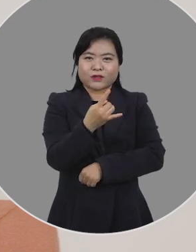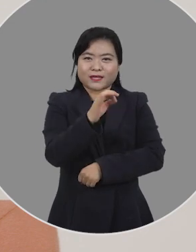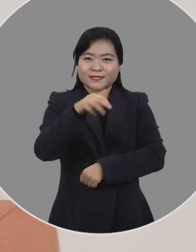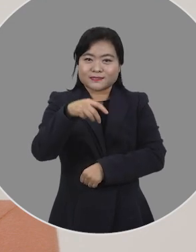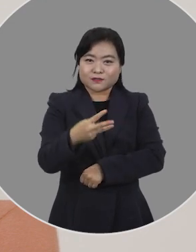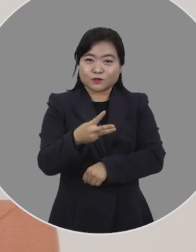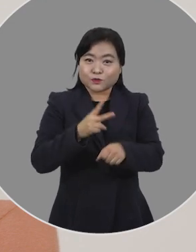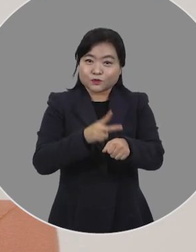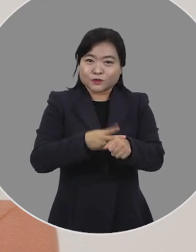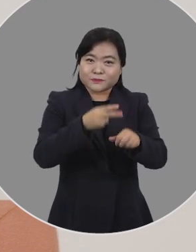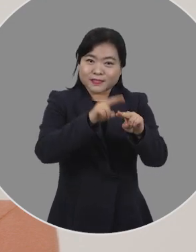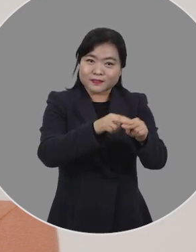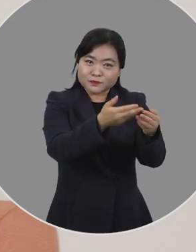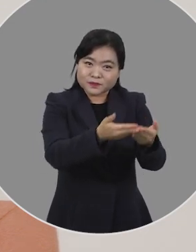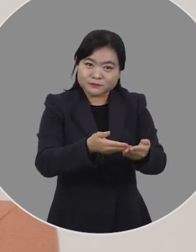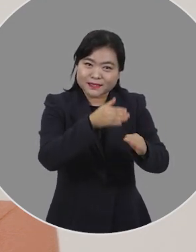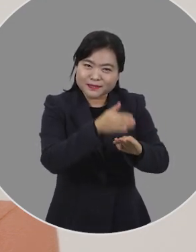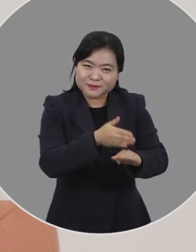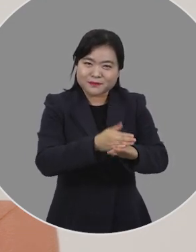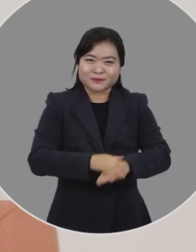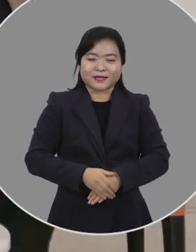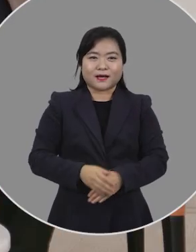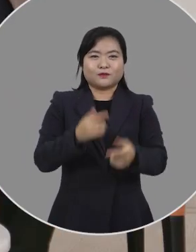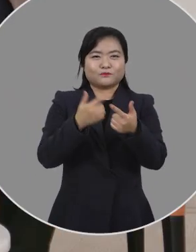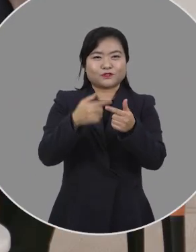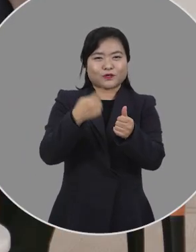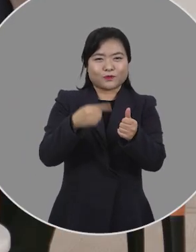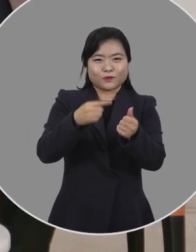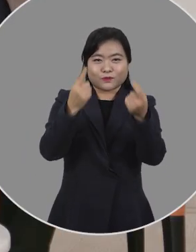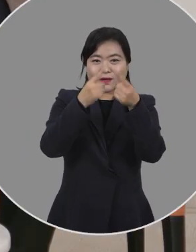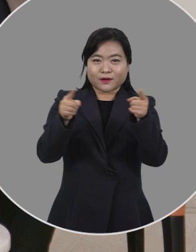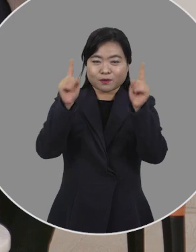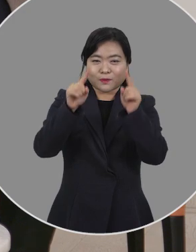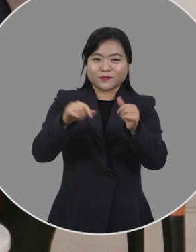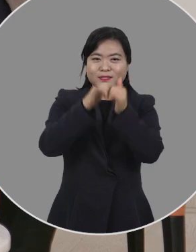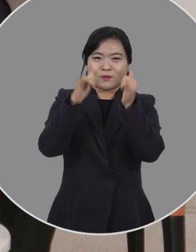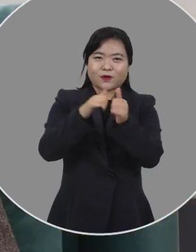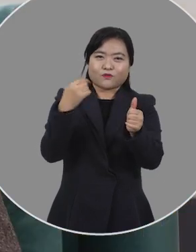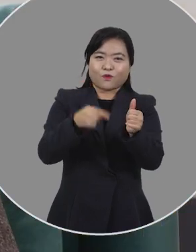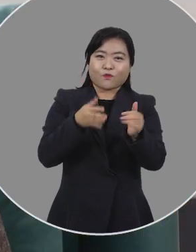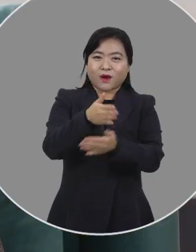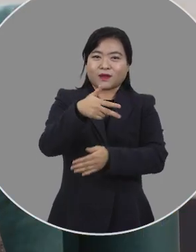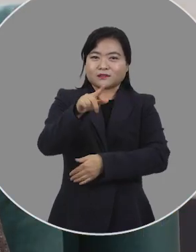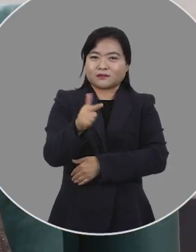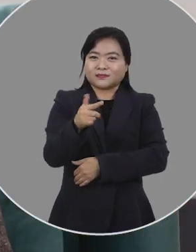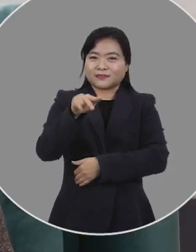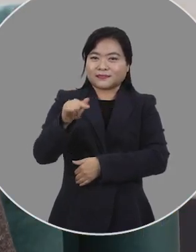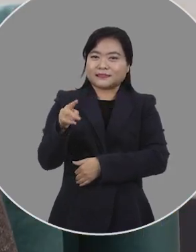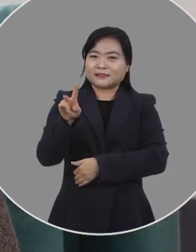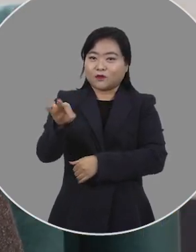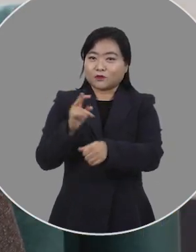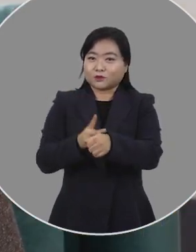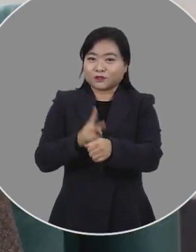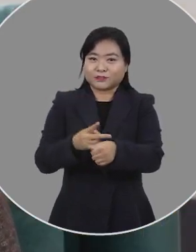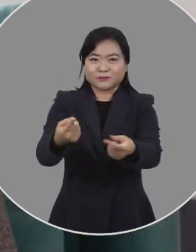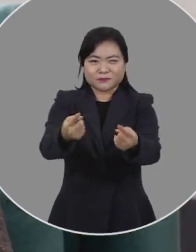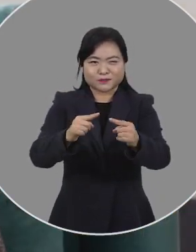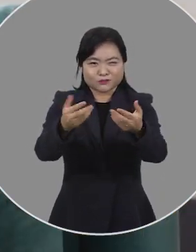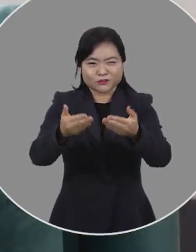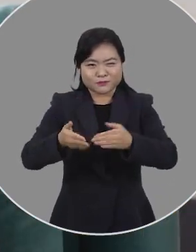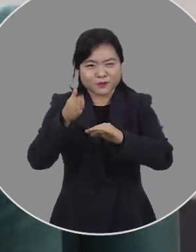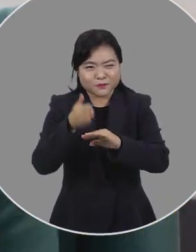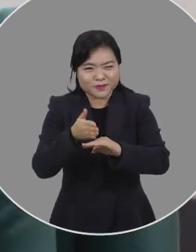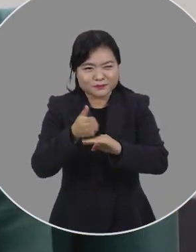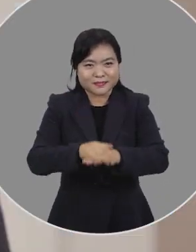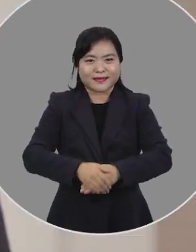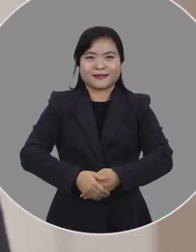교수님 자리하셨습니다. 감사합니다. 자, 부산교육대학교 사회교육과 전진성 교수님 참석해 주셨습니다. 고맙습니다.